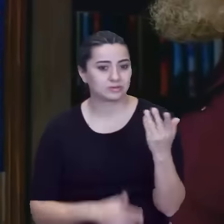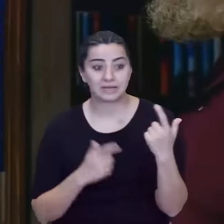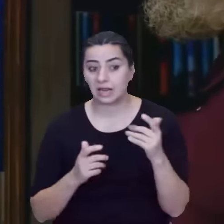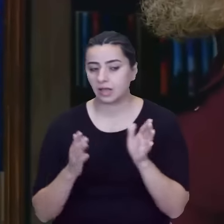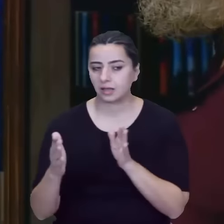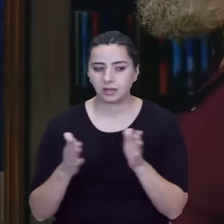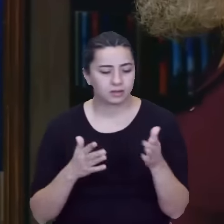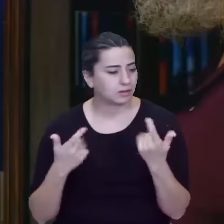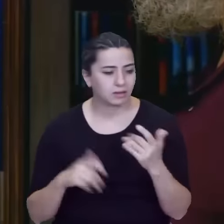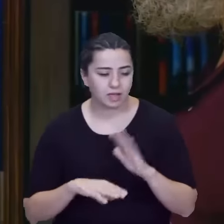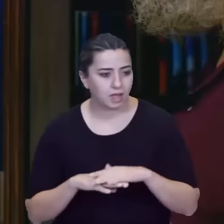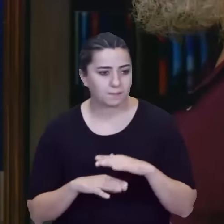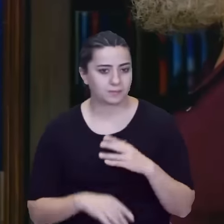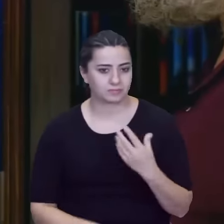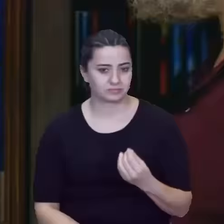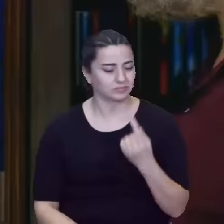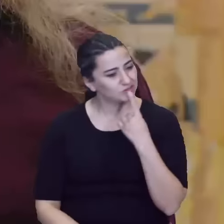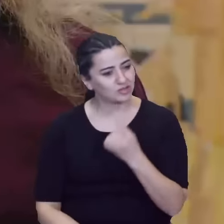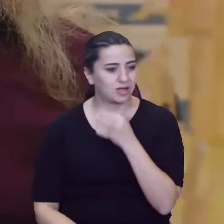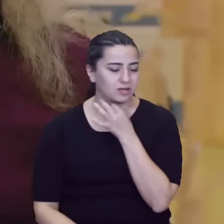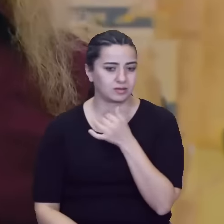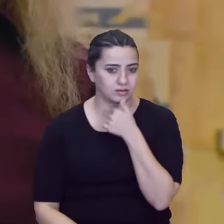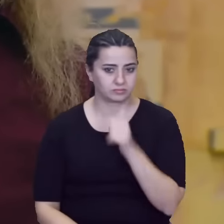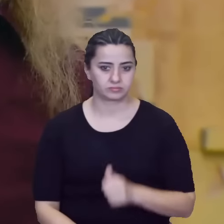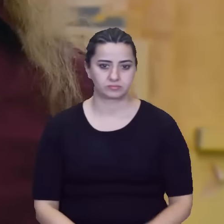tarafa çevirelim? Ne yapalım? Nasıl çeker? Söyle be abi.